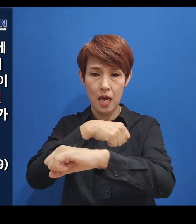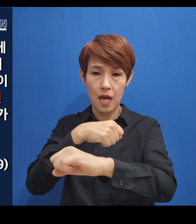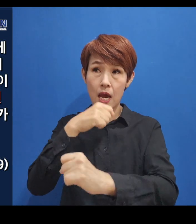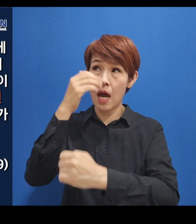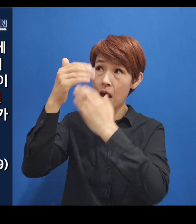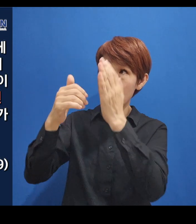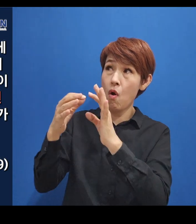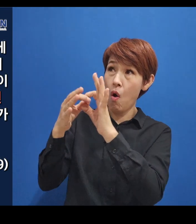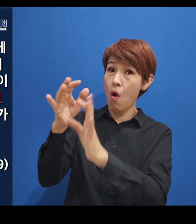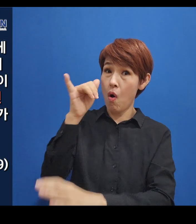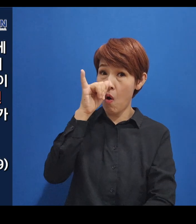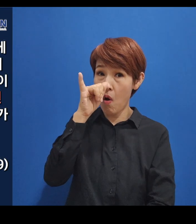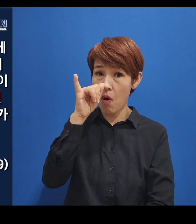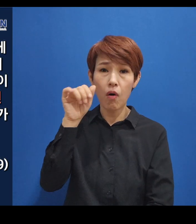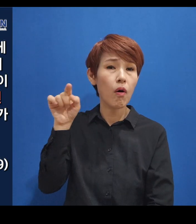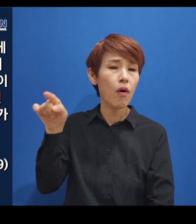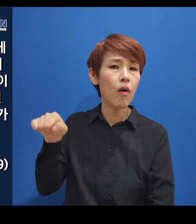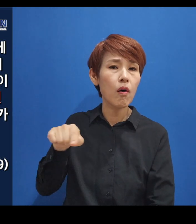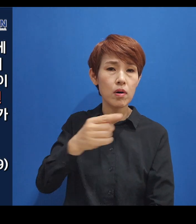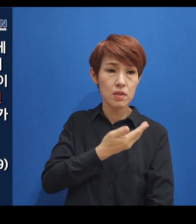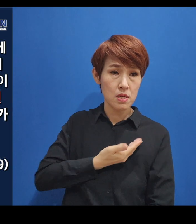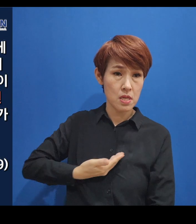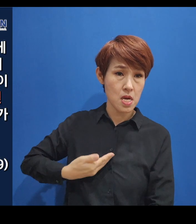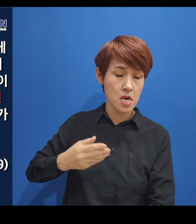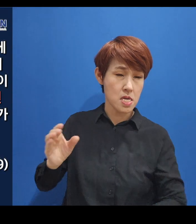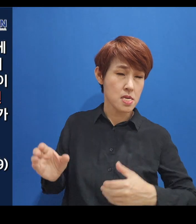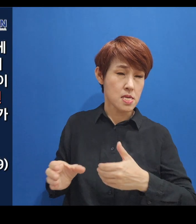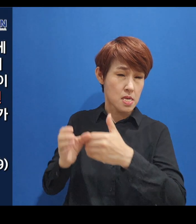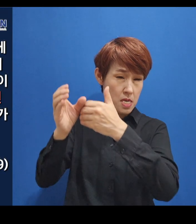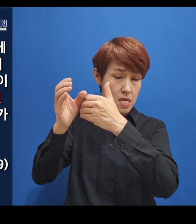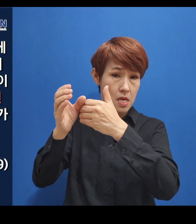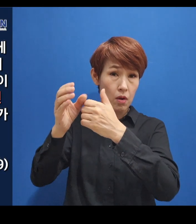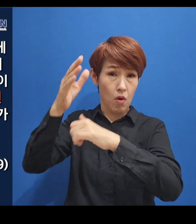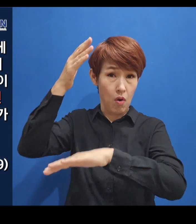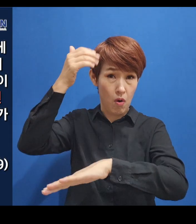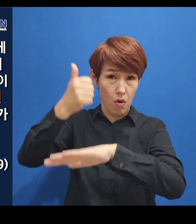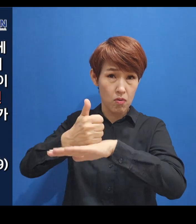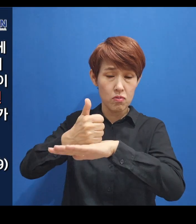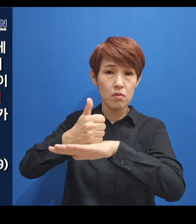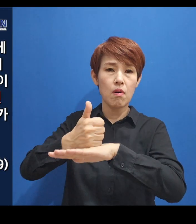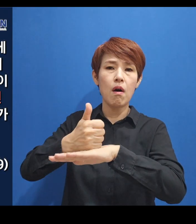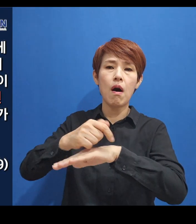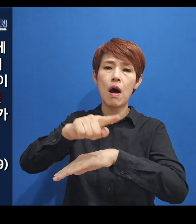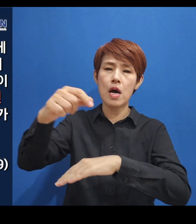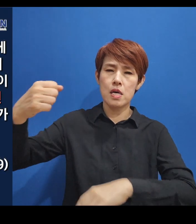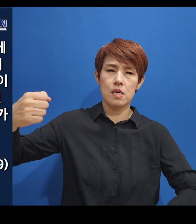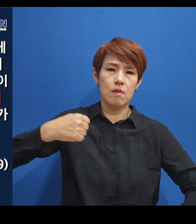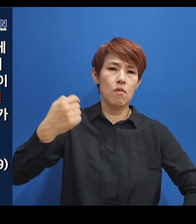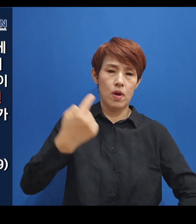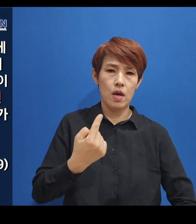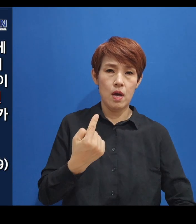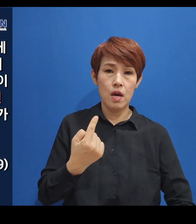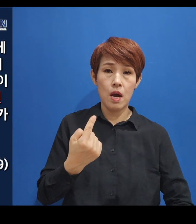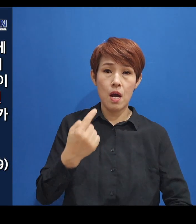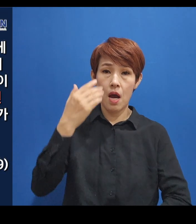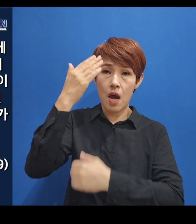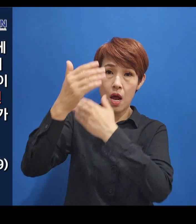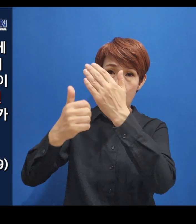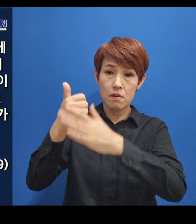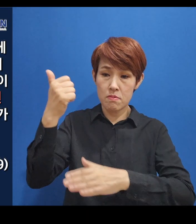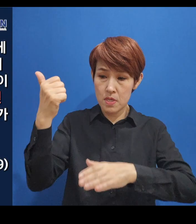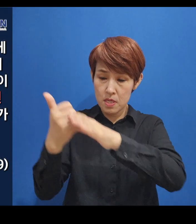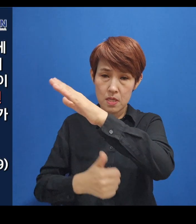하나님께로부터 났으면 우리가 이 사람을 대적하는 순간 그들을 무너뜨릴 수 없을 뿐 아니라 도리어